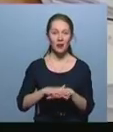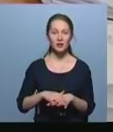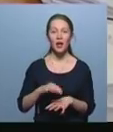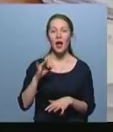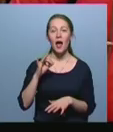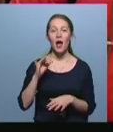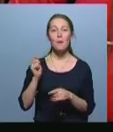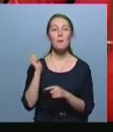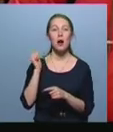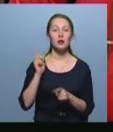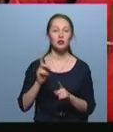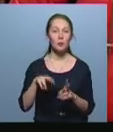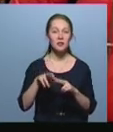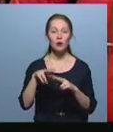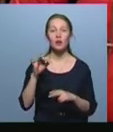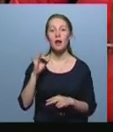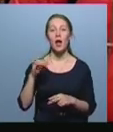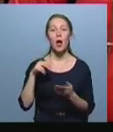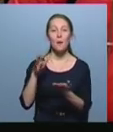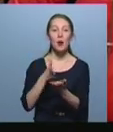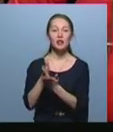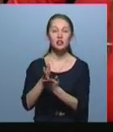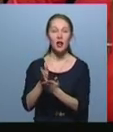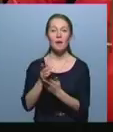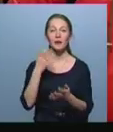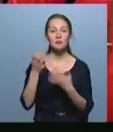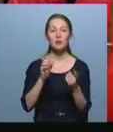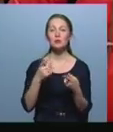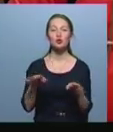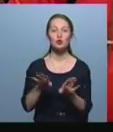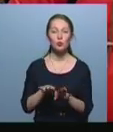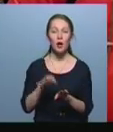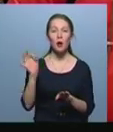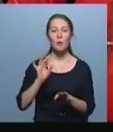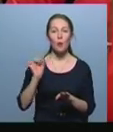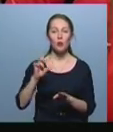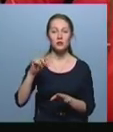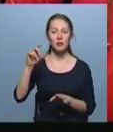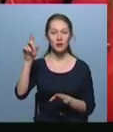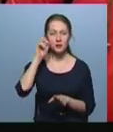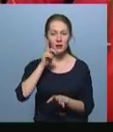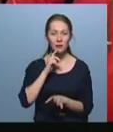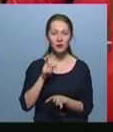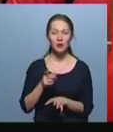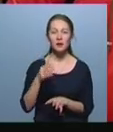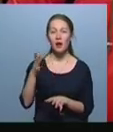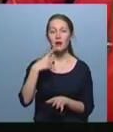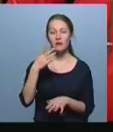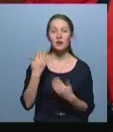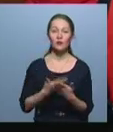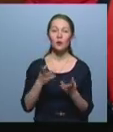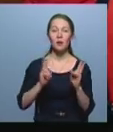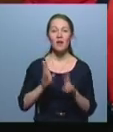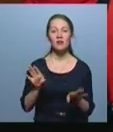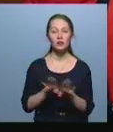не глядя. Я пошла к ним разбираться. Я говорю, почему вот так, говорю, такие проценты мне начислили. Она говорит, да правила